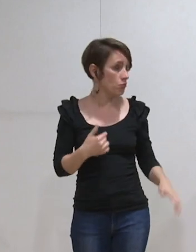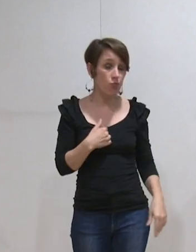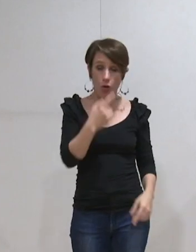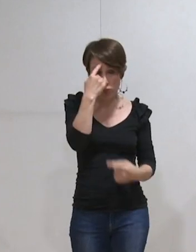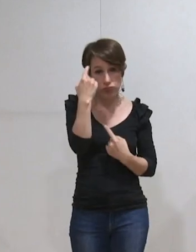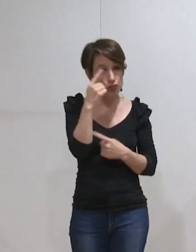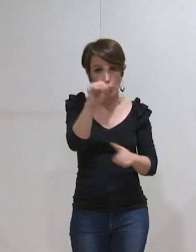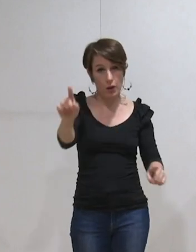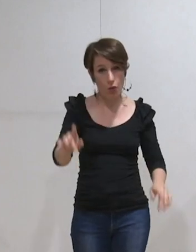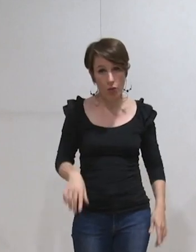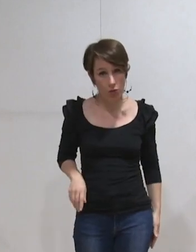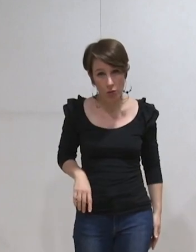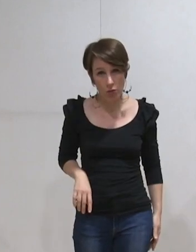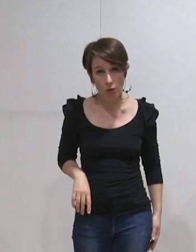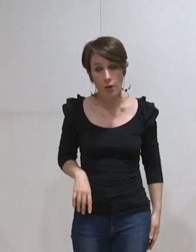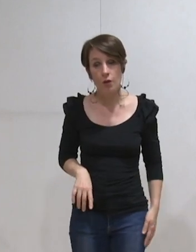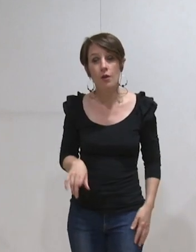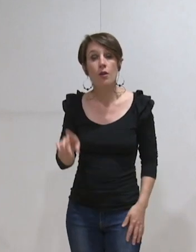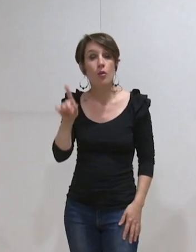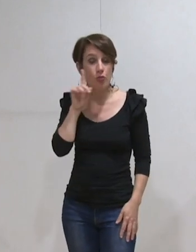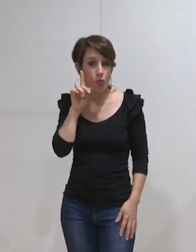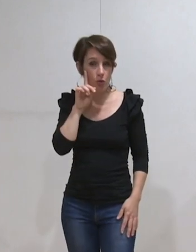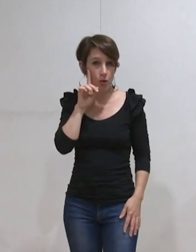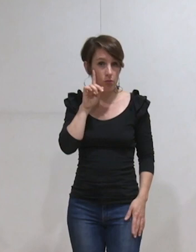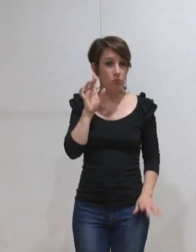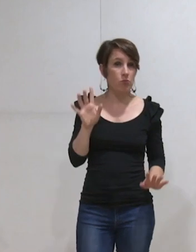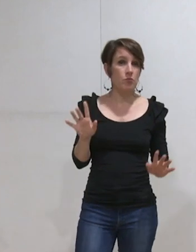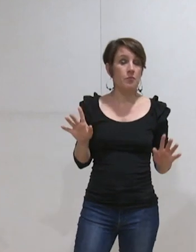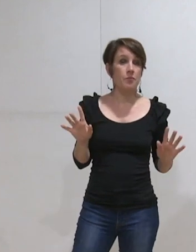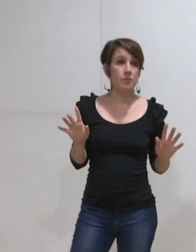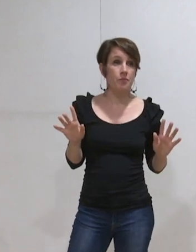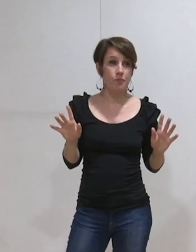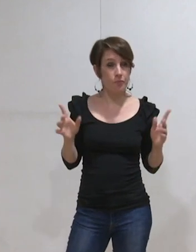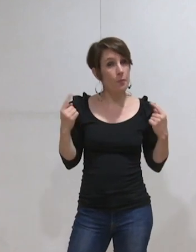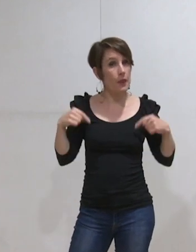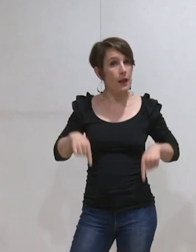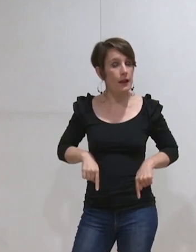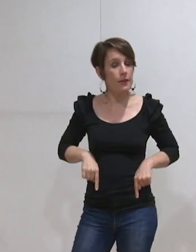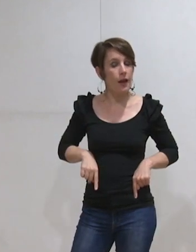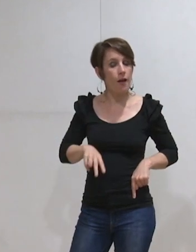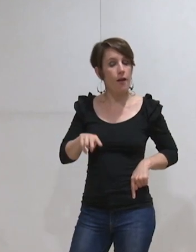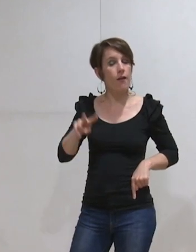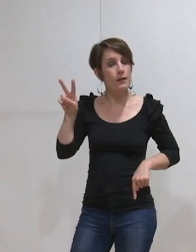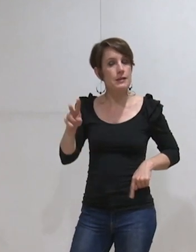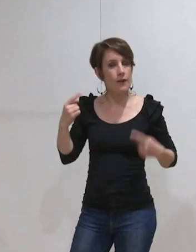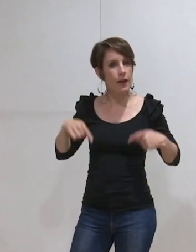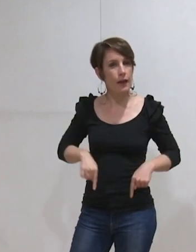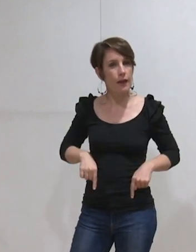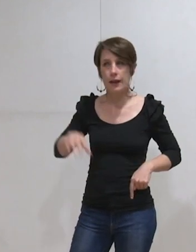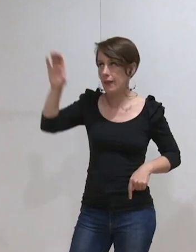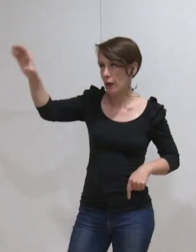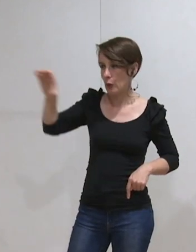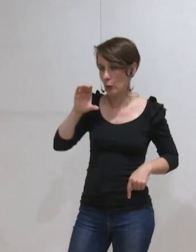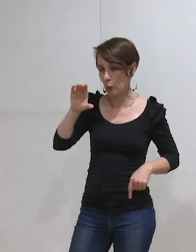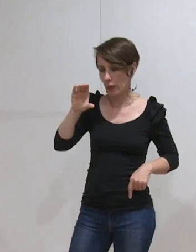parce que l'État certes vous a privé de 5 millions d'euros de recettees ou